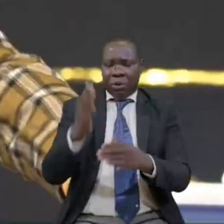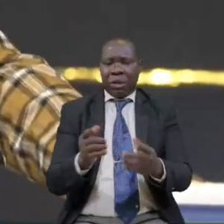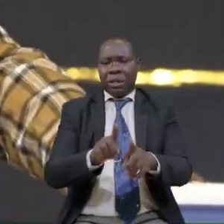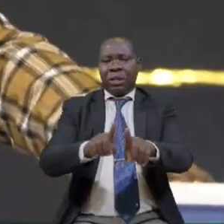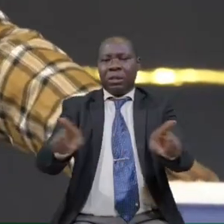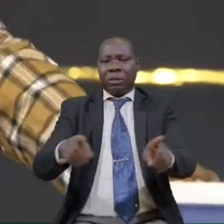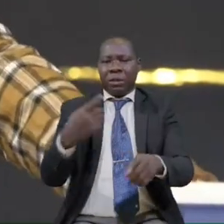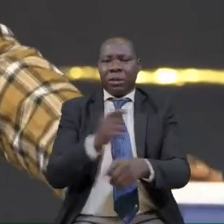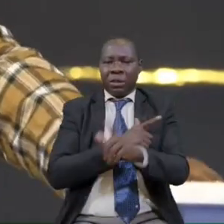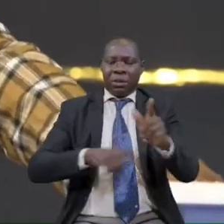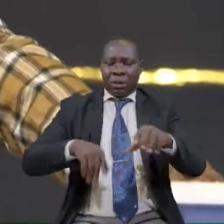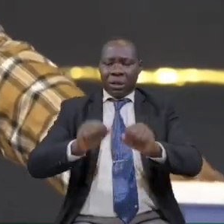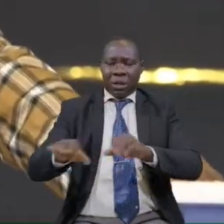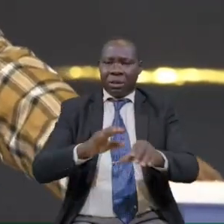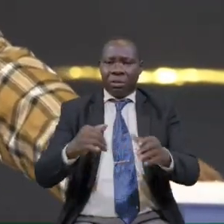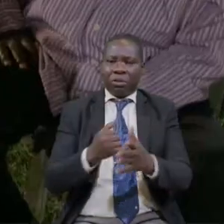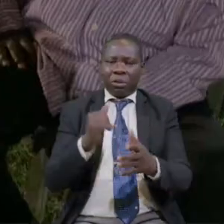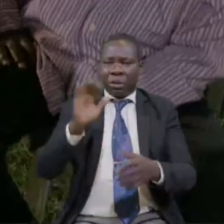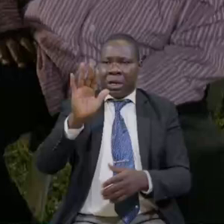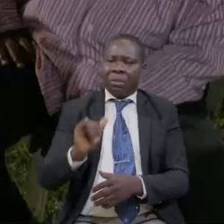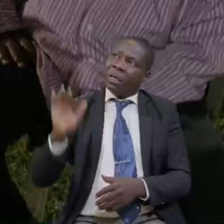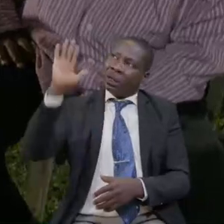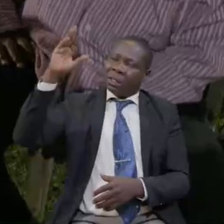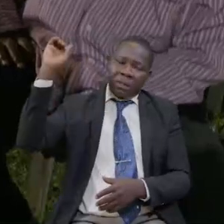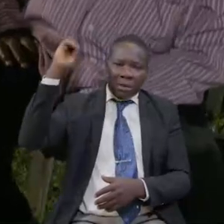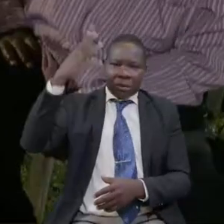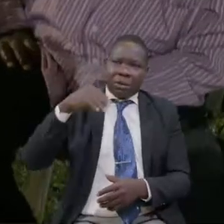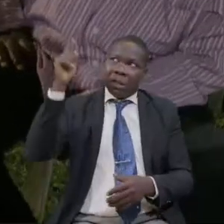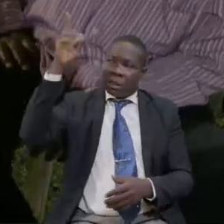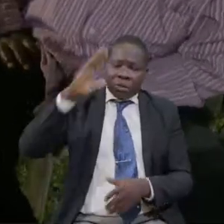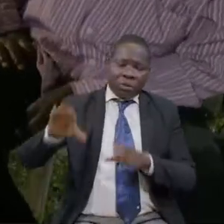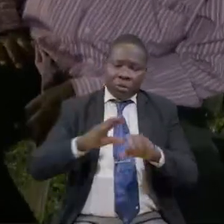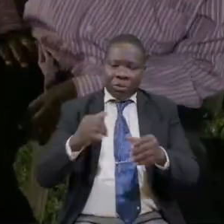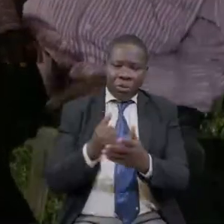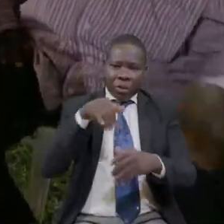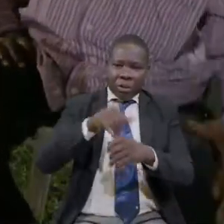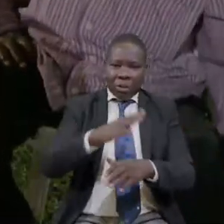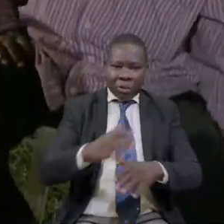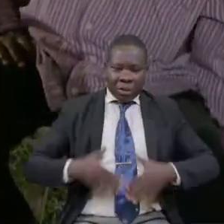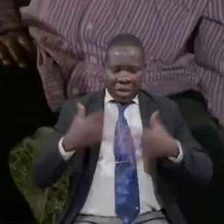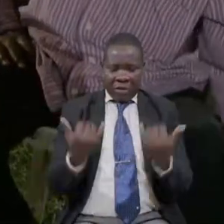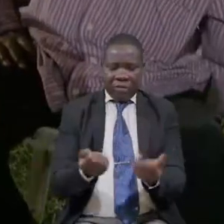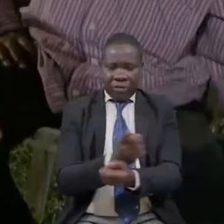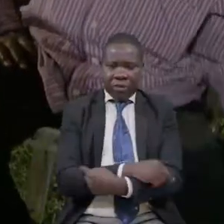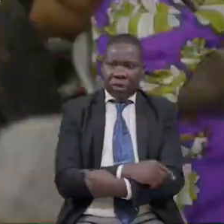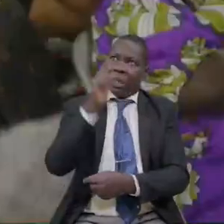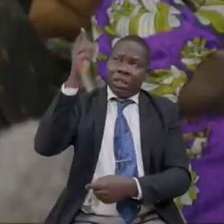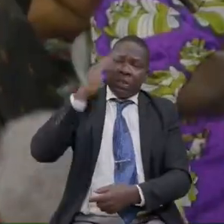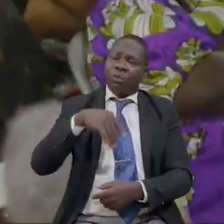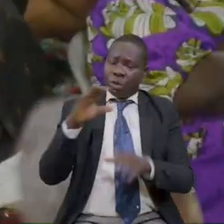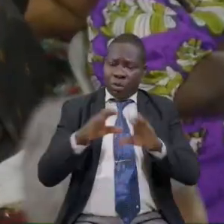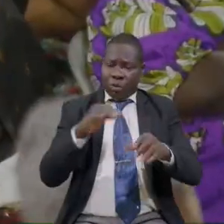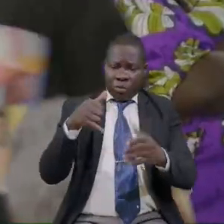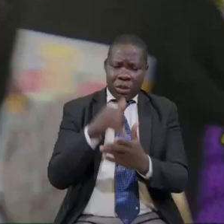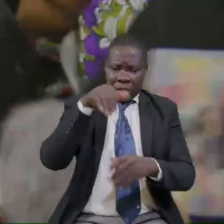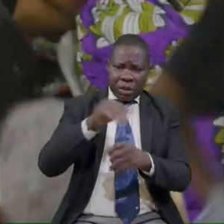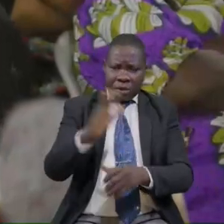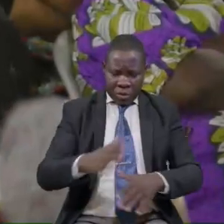Le Seigneur peut le faire par sa grâce. Il le fera dans votre vie ce jour. Je dis, il le fera dans votre vie ce